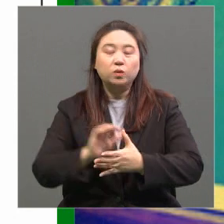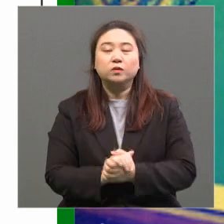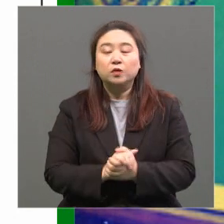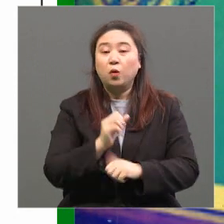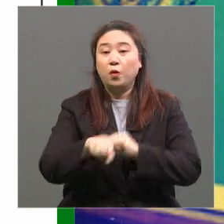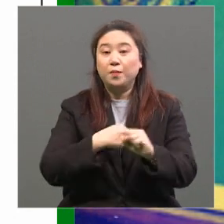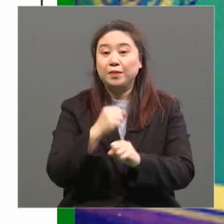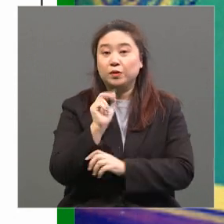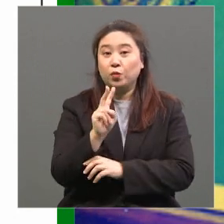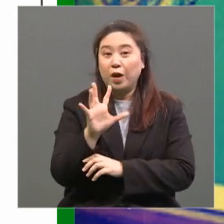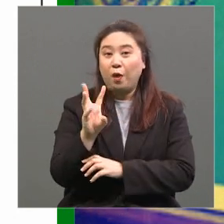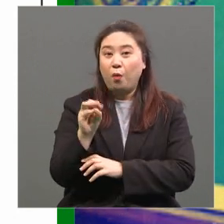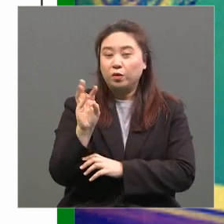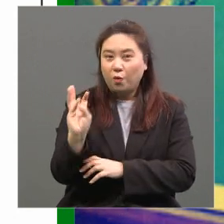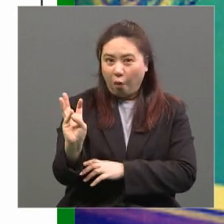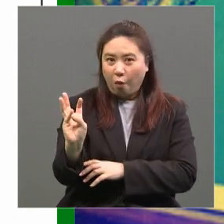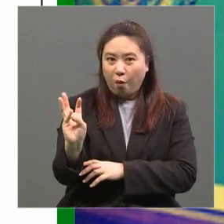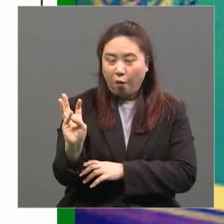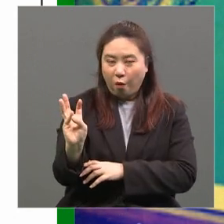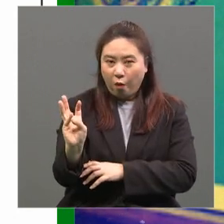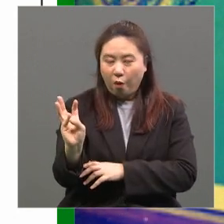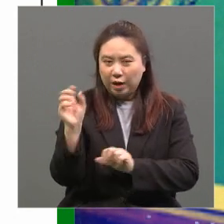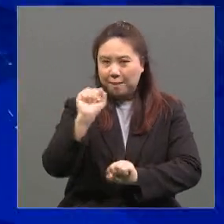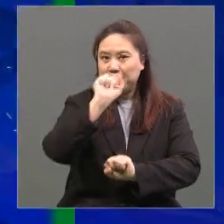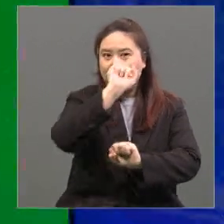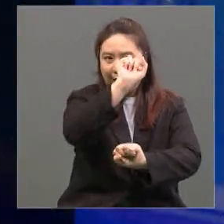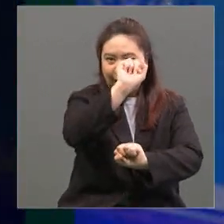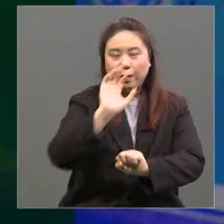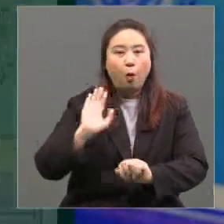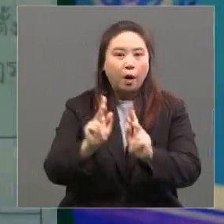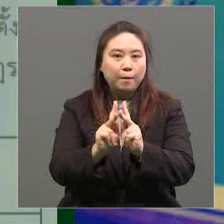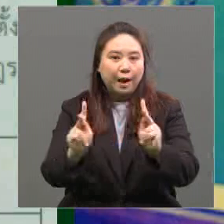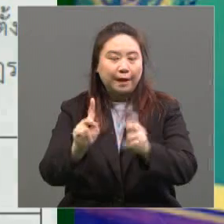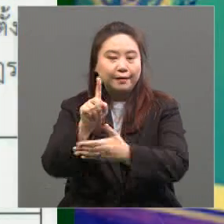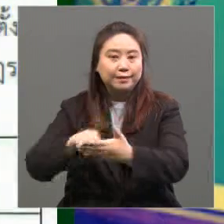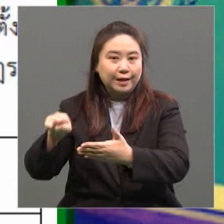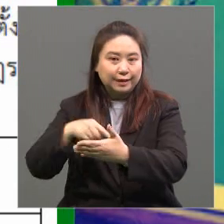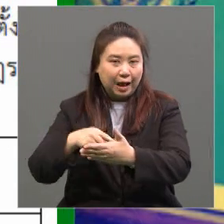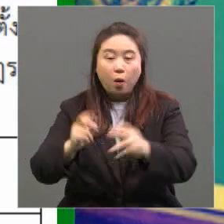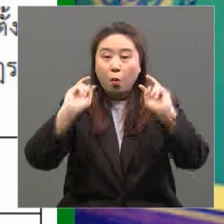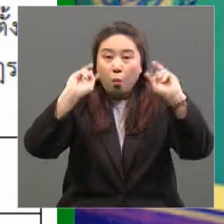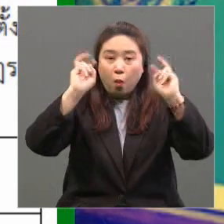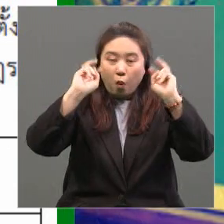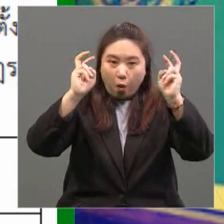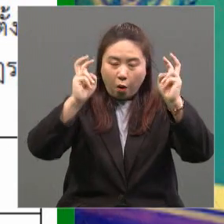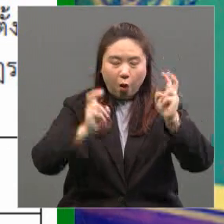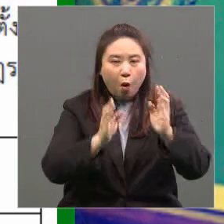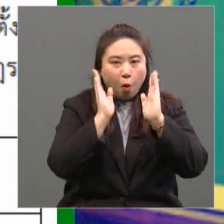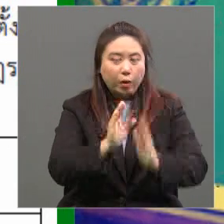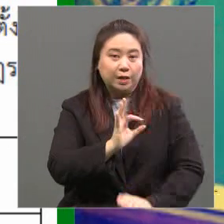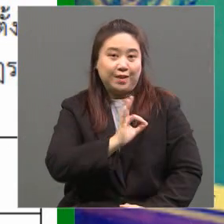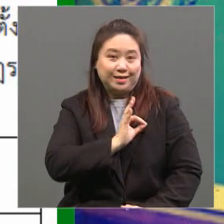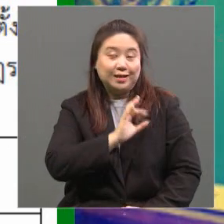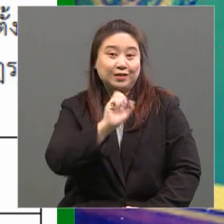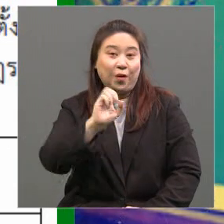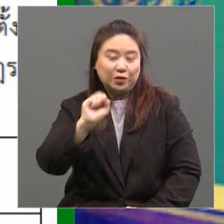รพ.ศ. 2566ประกอบประกาศคณะกรรมการการเลือกตั้งเรื่องจำนวนสมาชิกสภาผู้แทนราษฎรแ